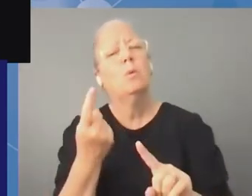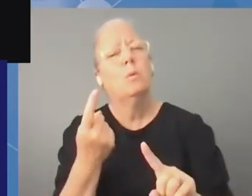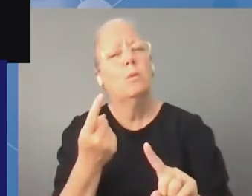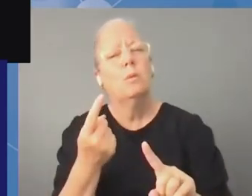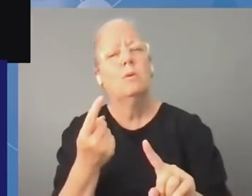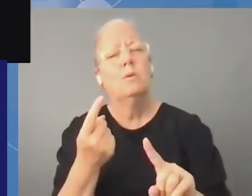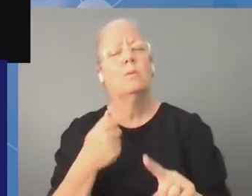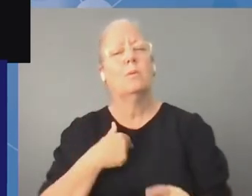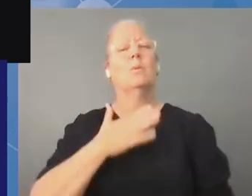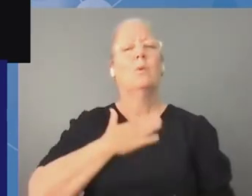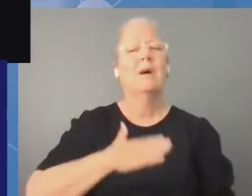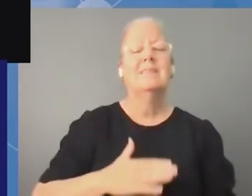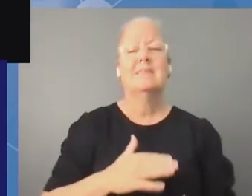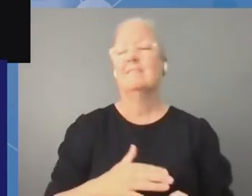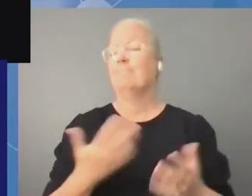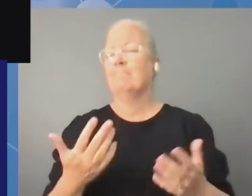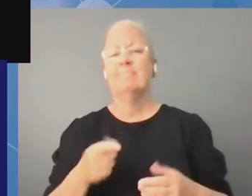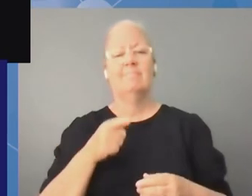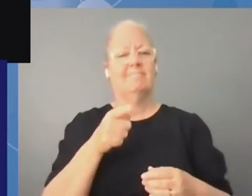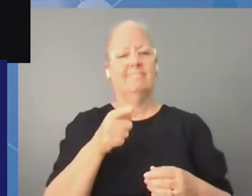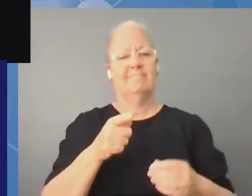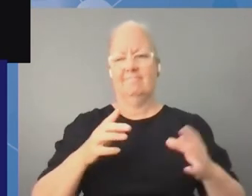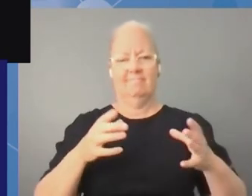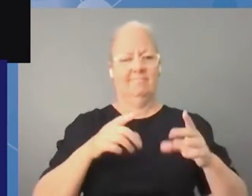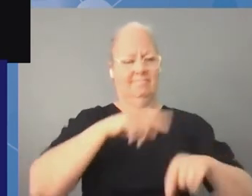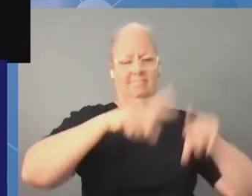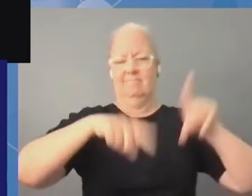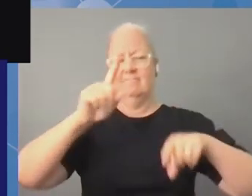吧，大会议上面的吧，